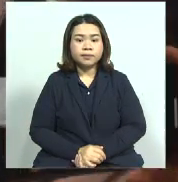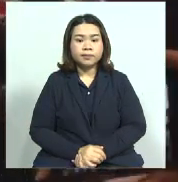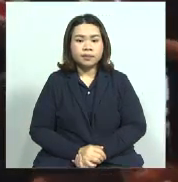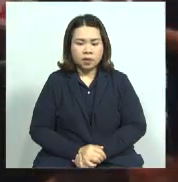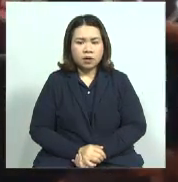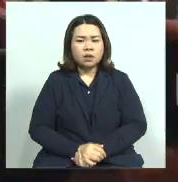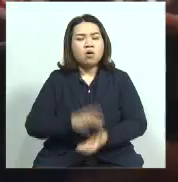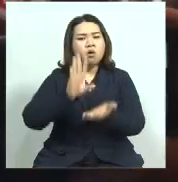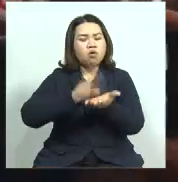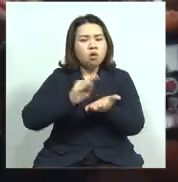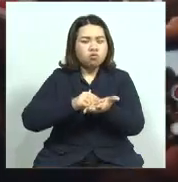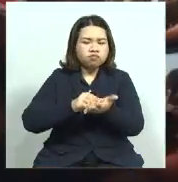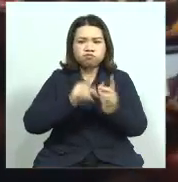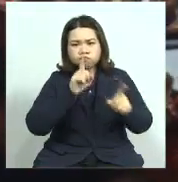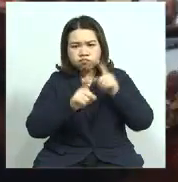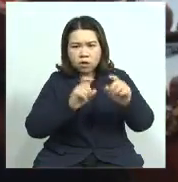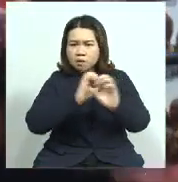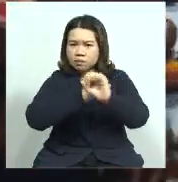ข้อมูลมันยังไม่นิ่งนะ